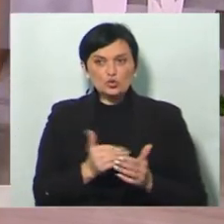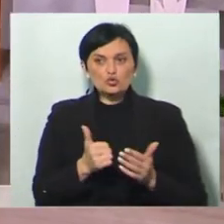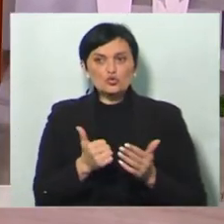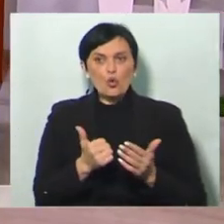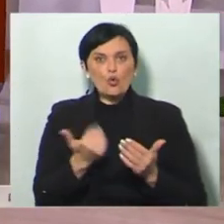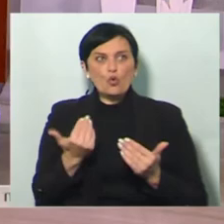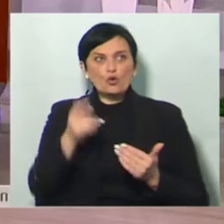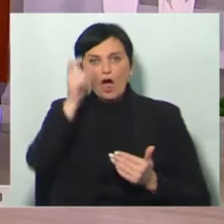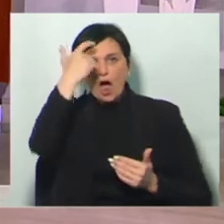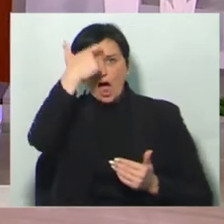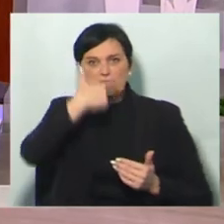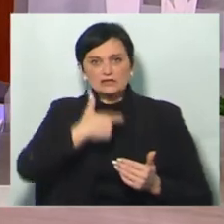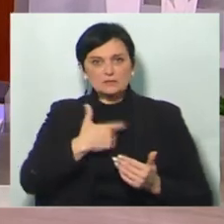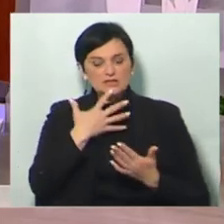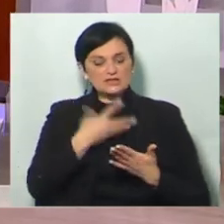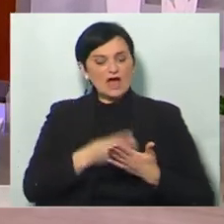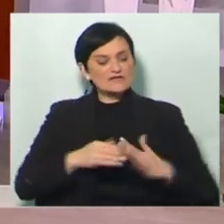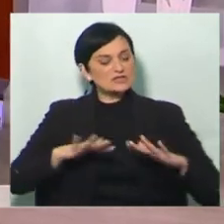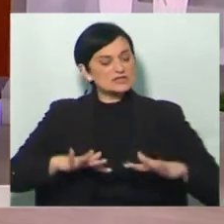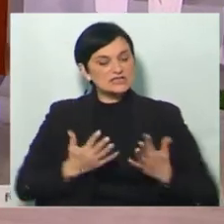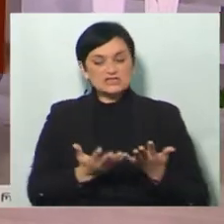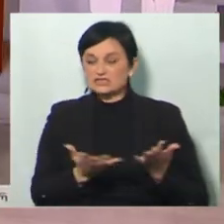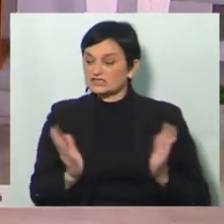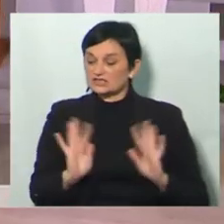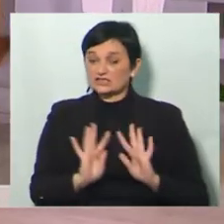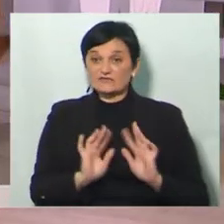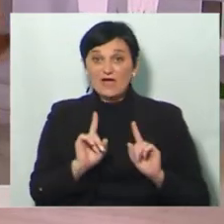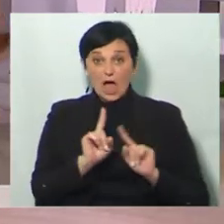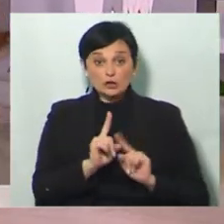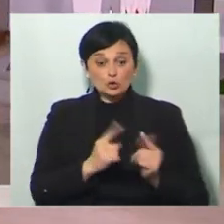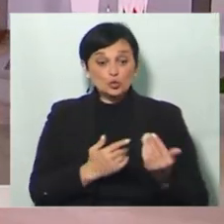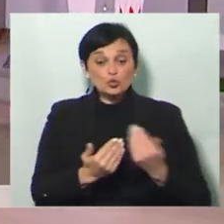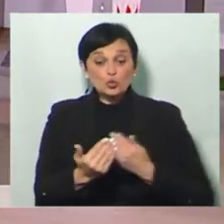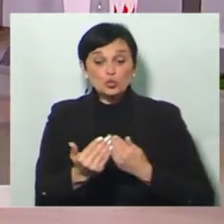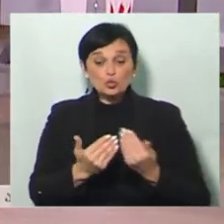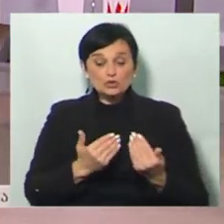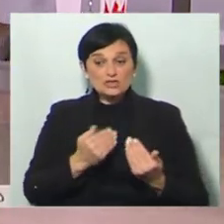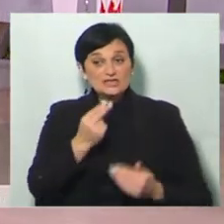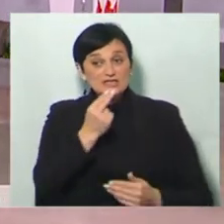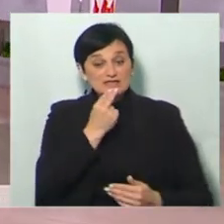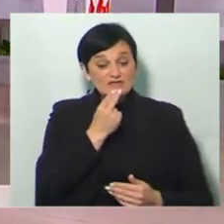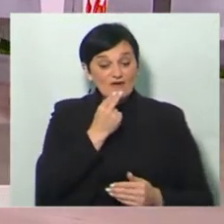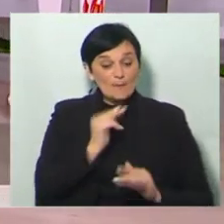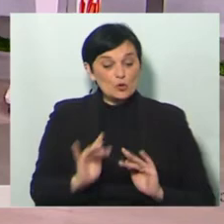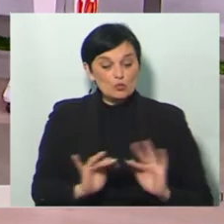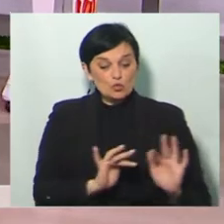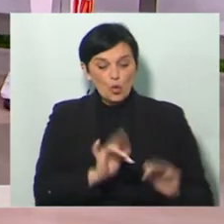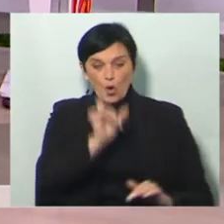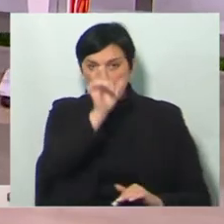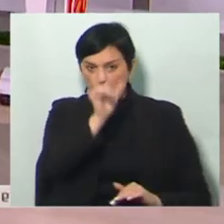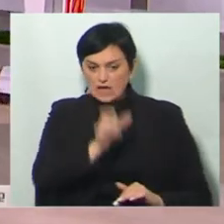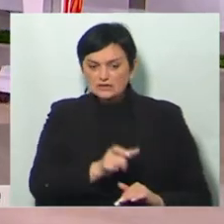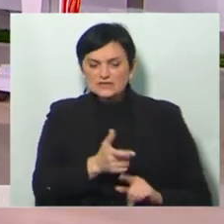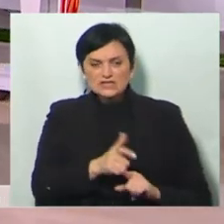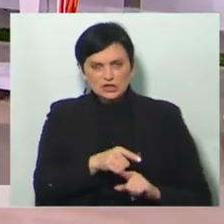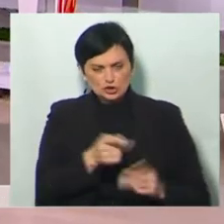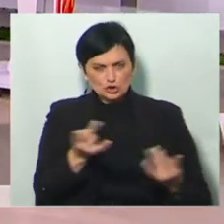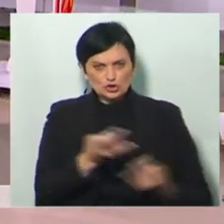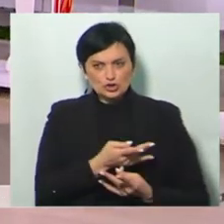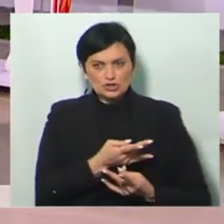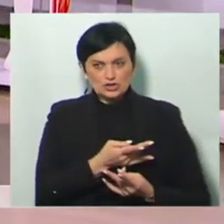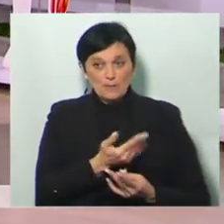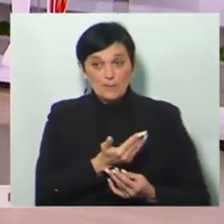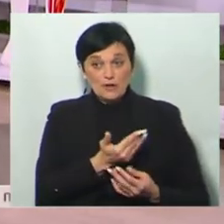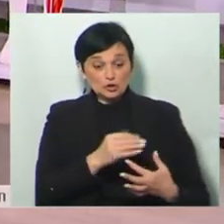სივრცე უყალიბდება ადამიანს. და აი ასეთი ურთიერთობები საკვებთან და კვების პროცესთან ადამიანს ძალიან სჭირდება.